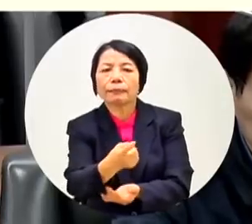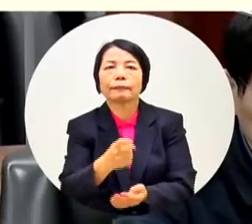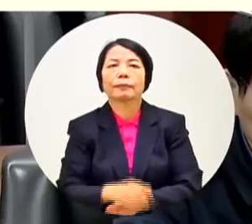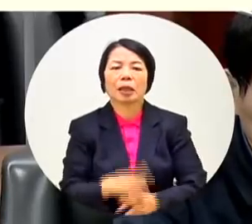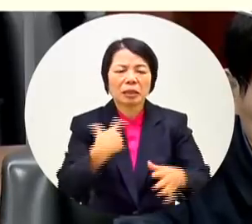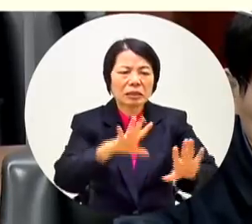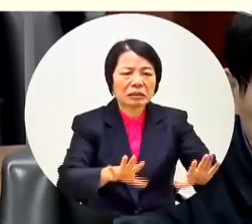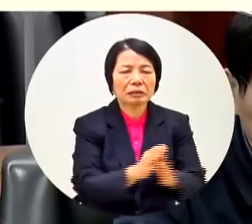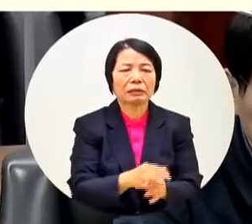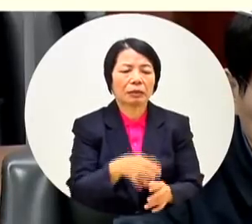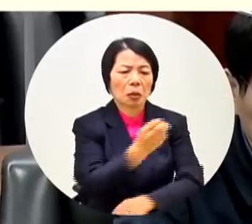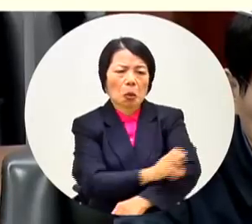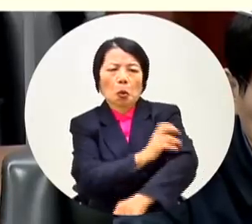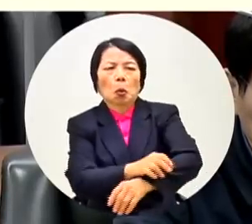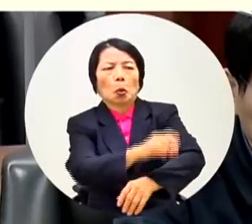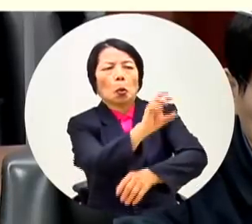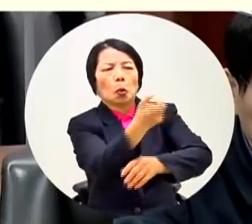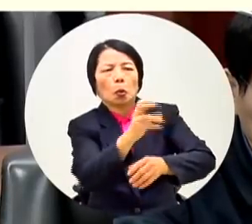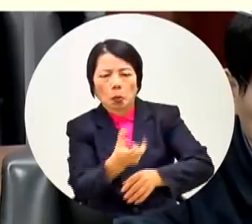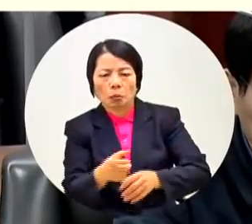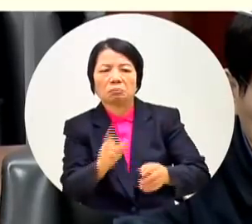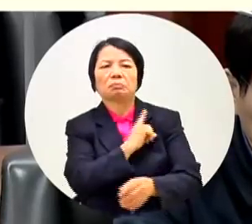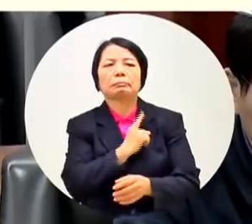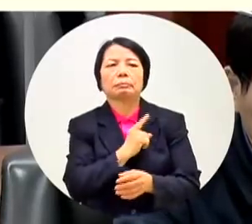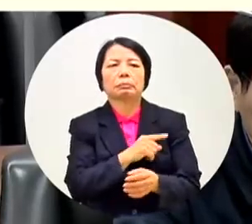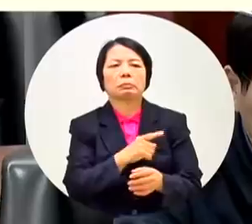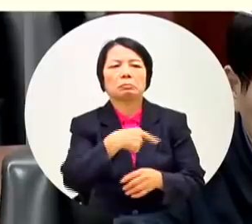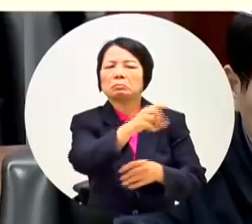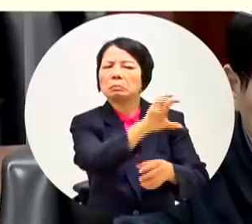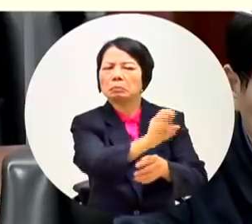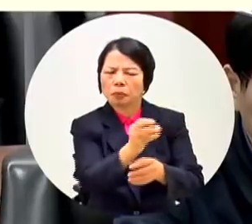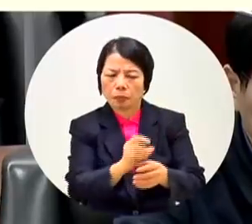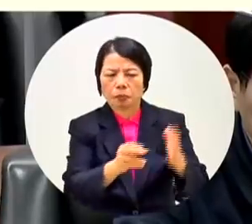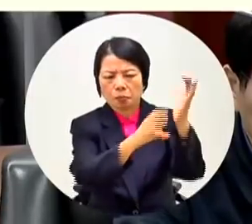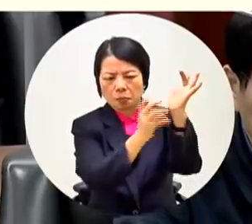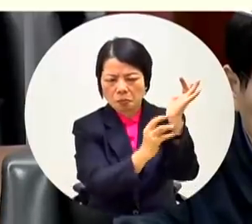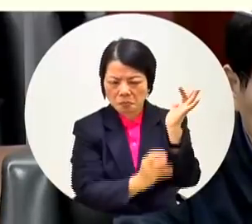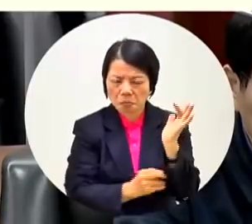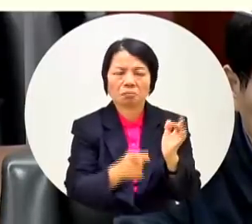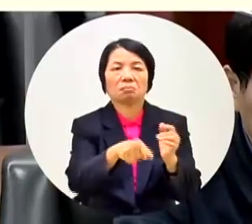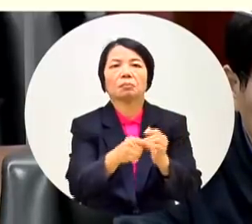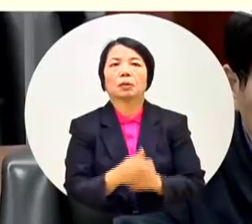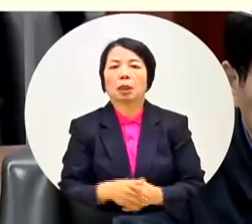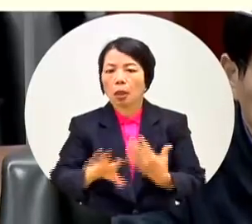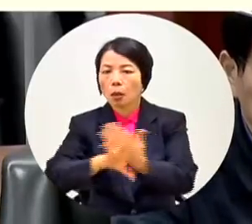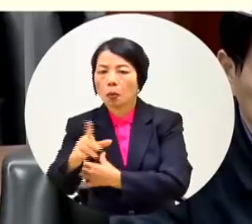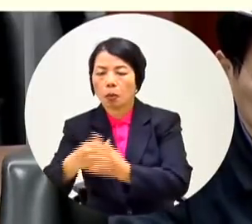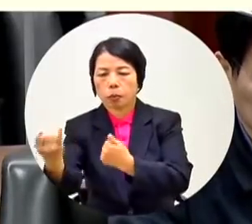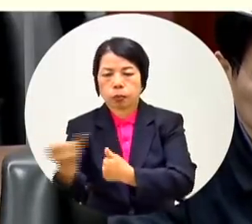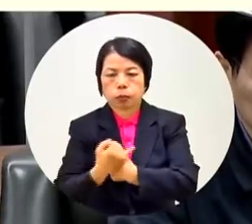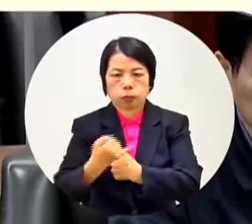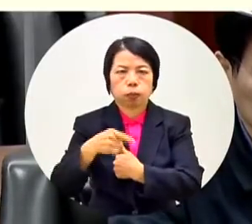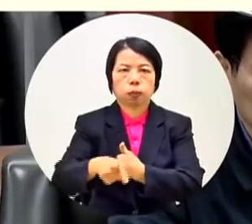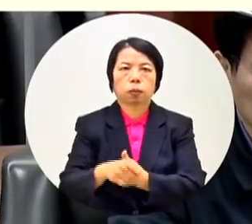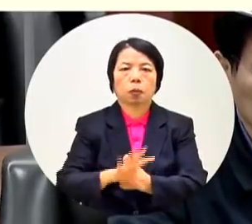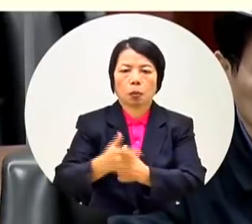家己哦一双手，所以讲哦，咱进外籍的新娘哦，外地按美容也娶足侪越